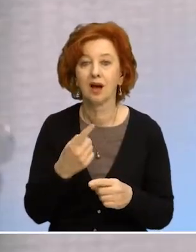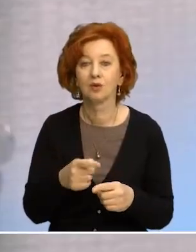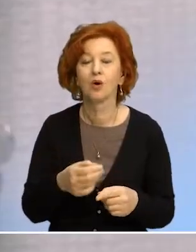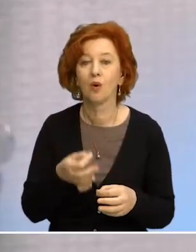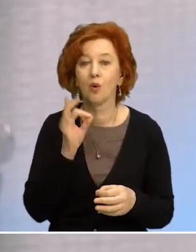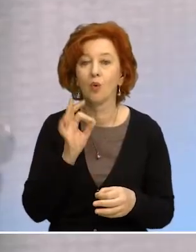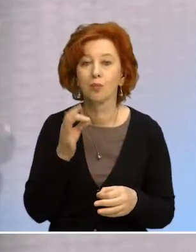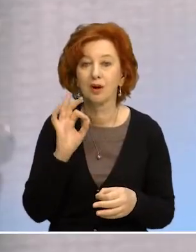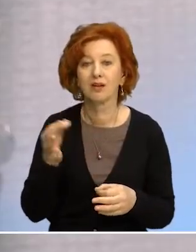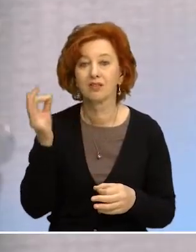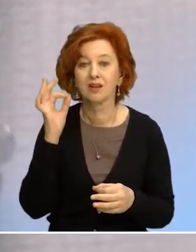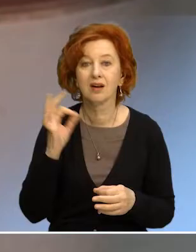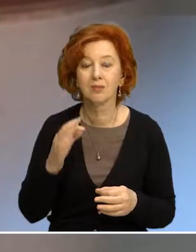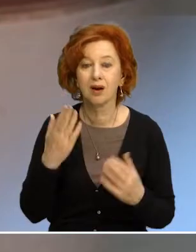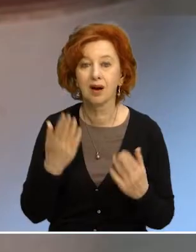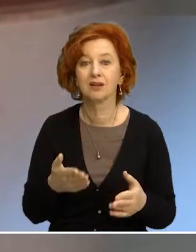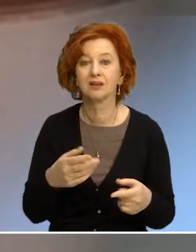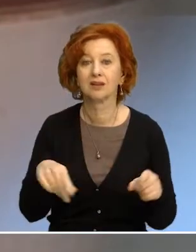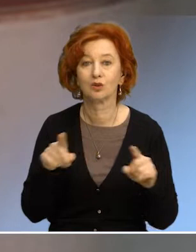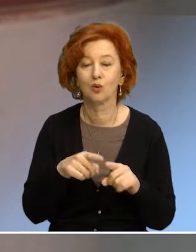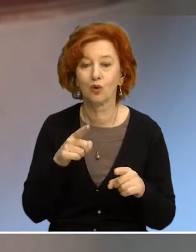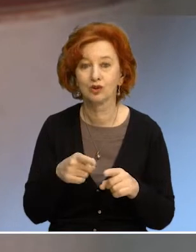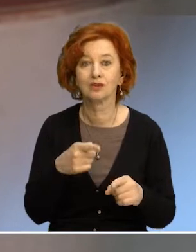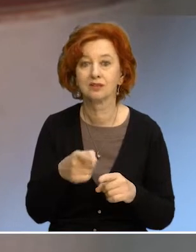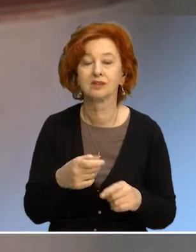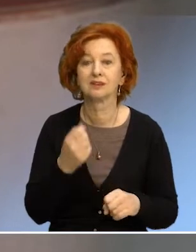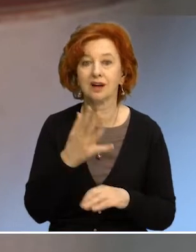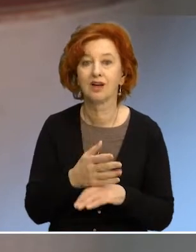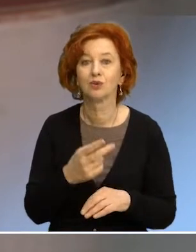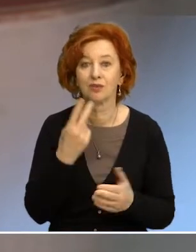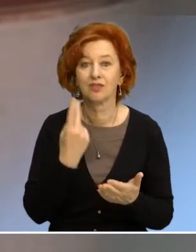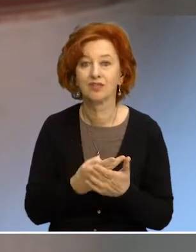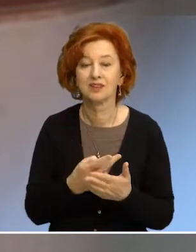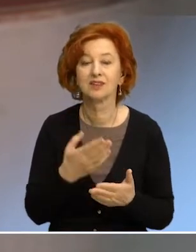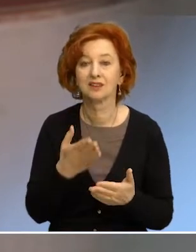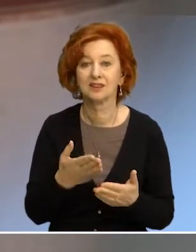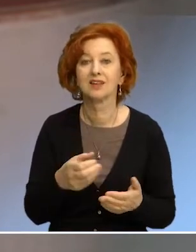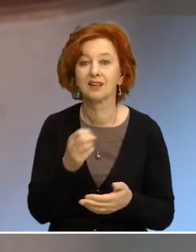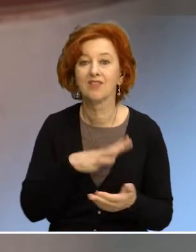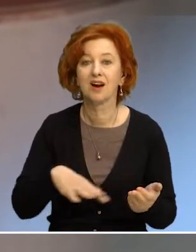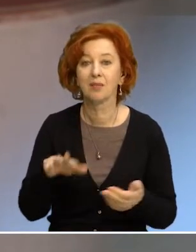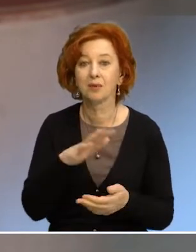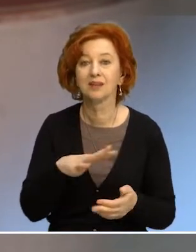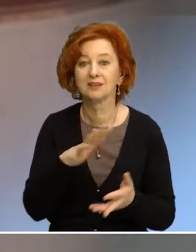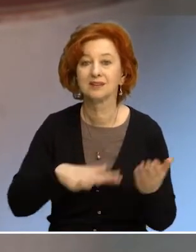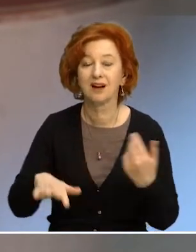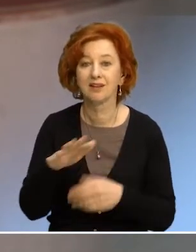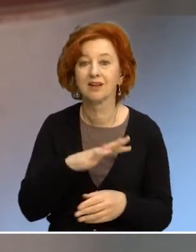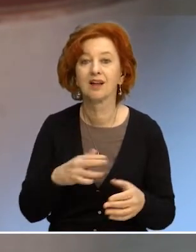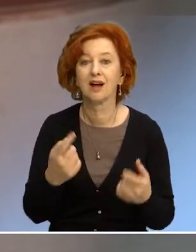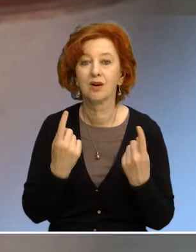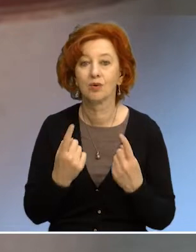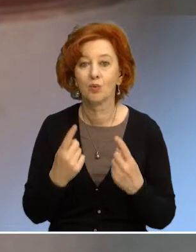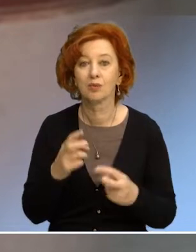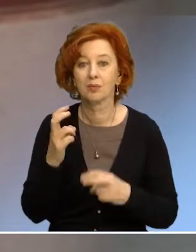употребляли в Германии, в частности, вот она сразу настраивает заказывает на лад этой европейской страны, одной из